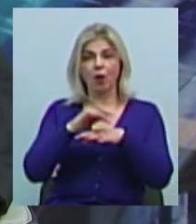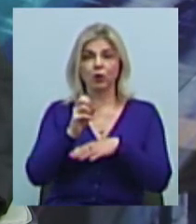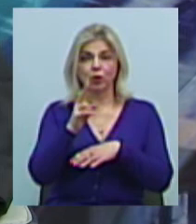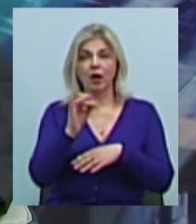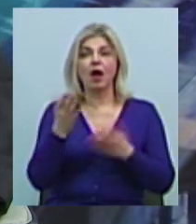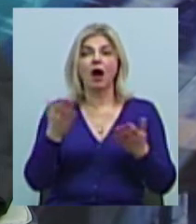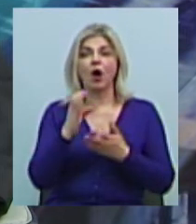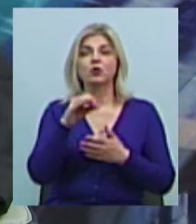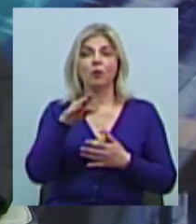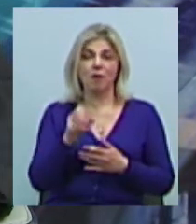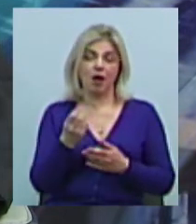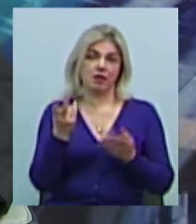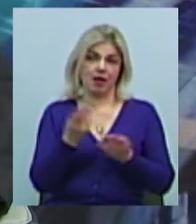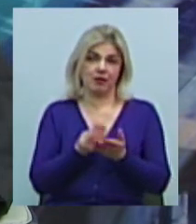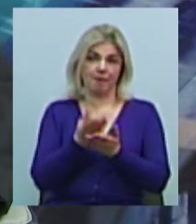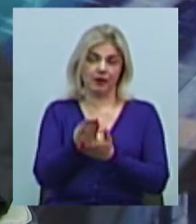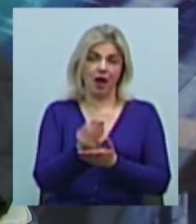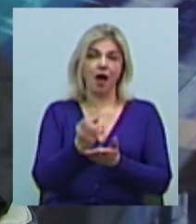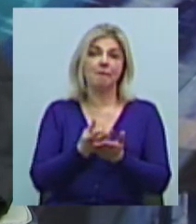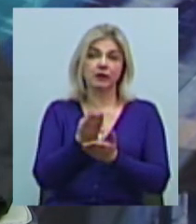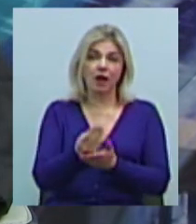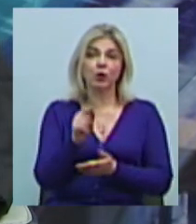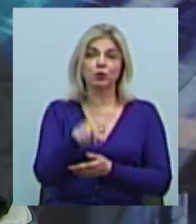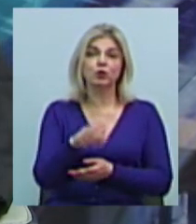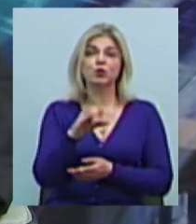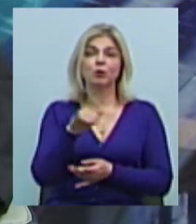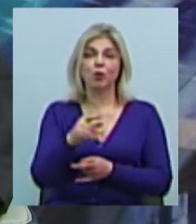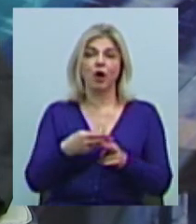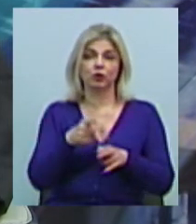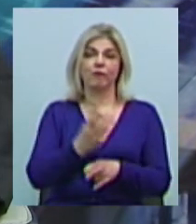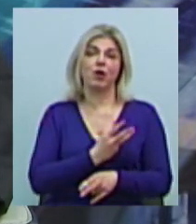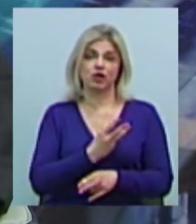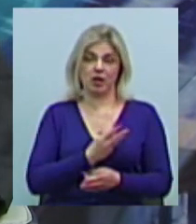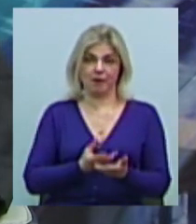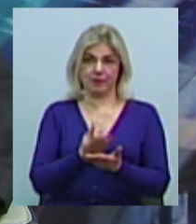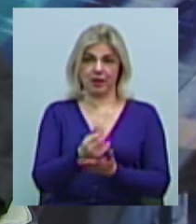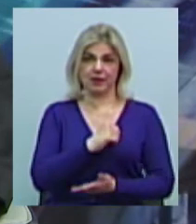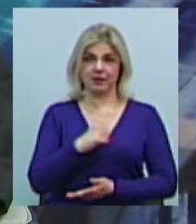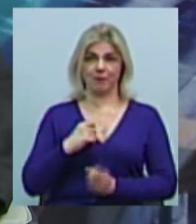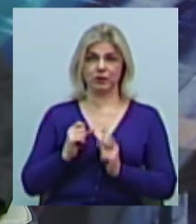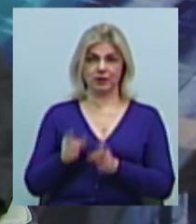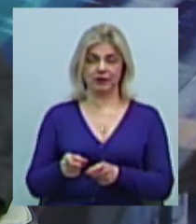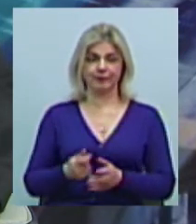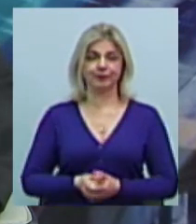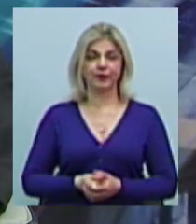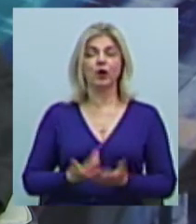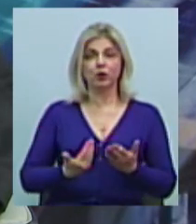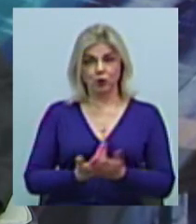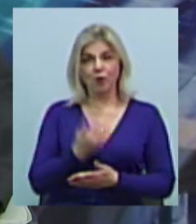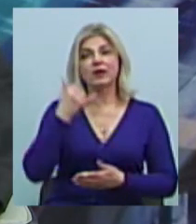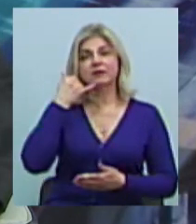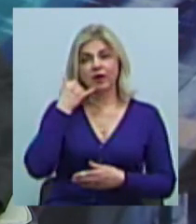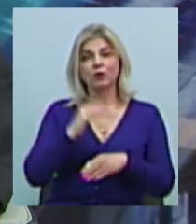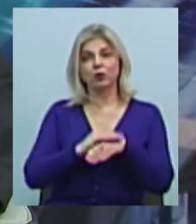сума підлягає сплаті. А сплачуєте ви ту суму, яку ви бажаєте сплатити самостійно. Спасибі, у нас знову дзвінок. Алло, добрий вечір,